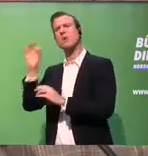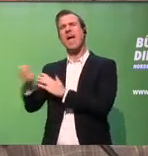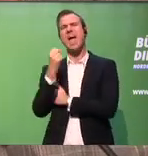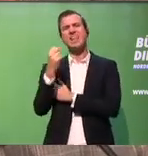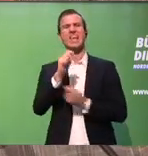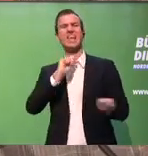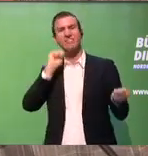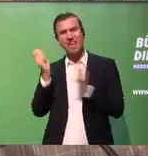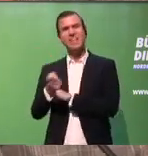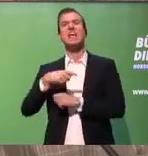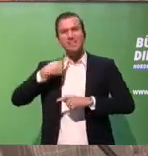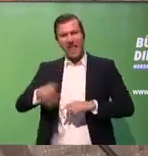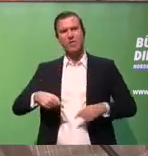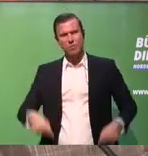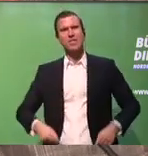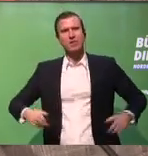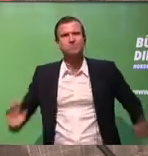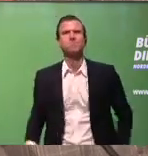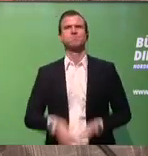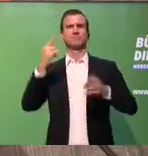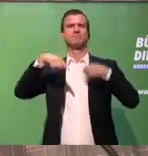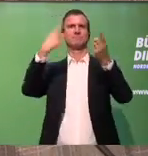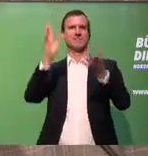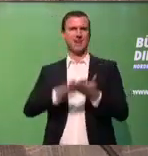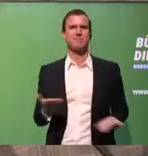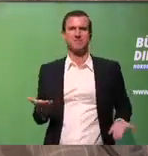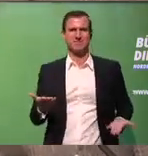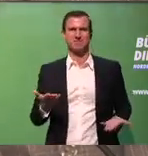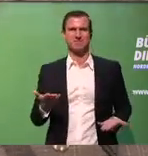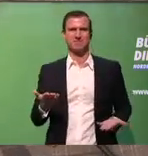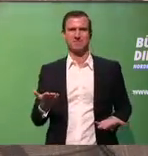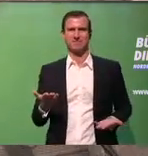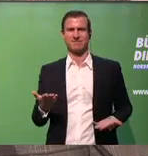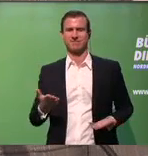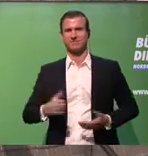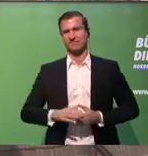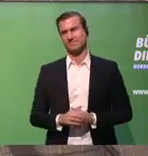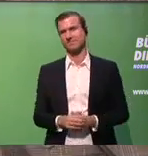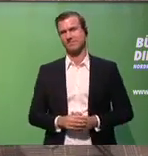unten richtig powern kann. Es reicht nicht nur,